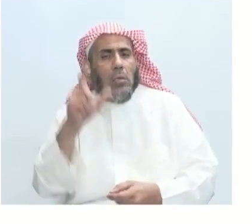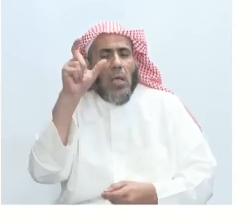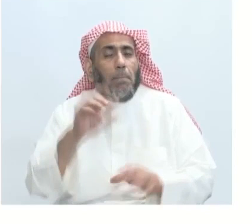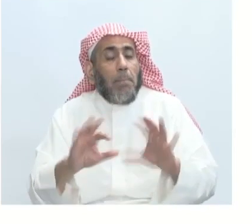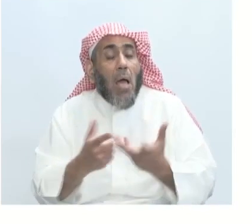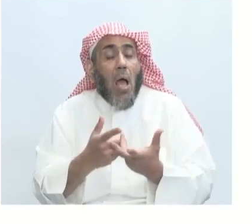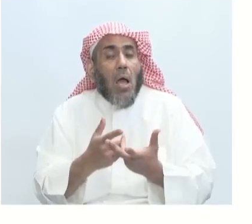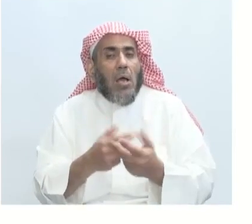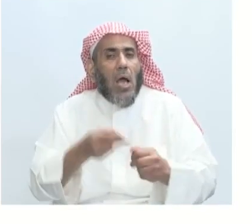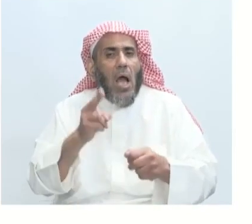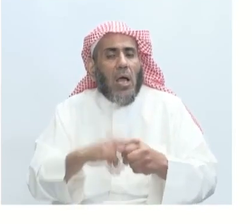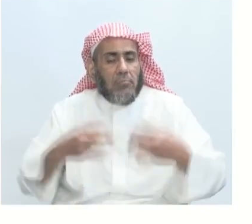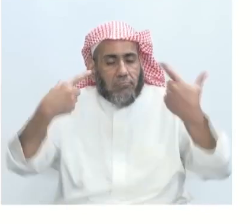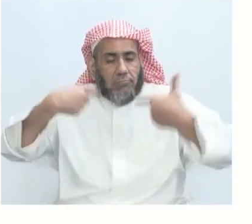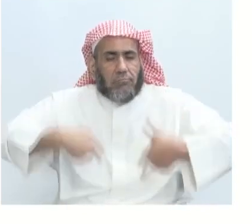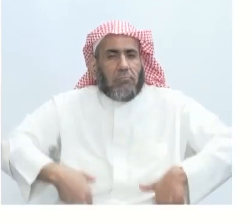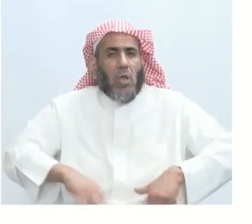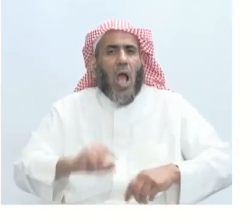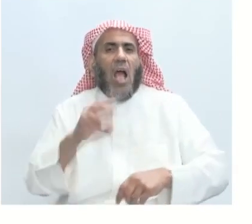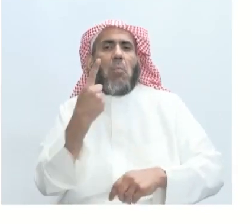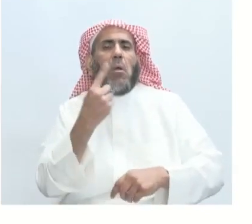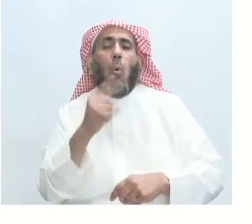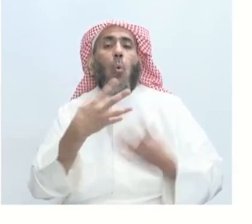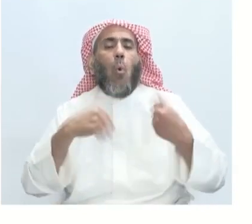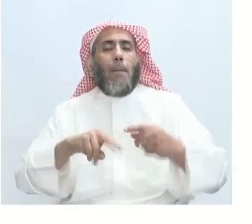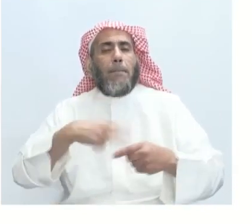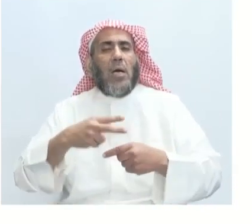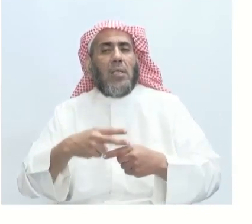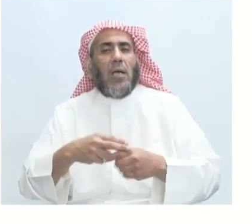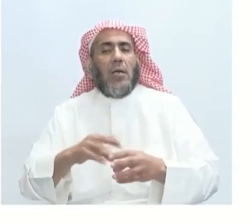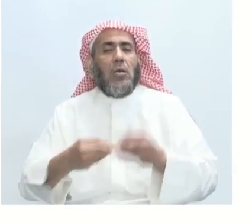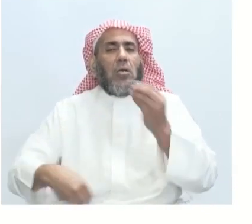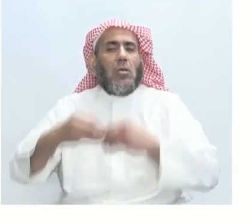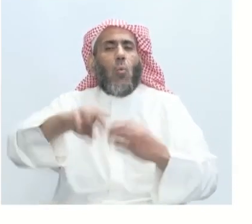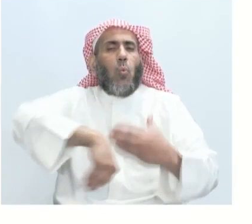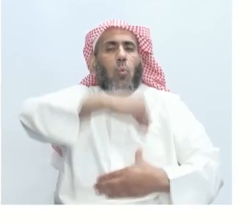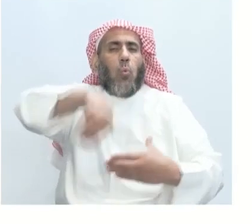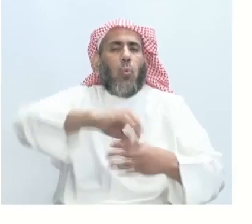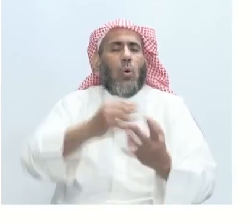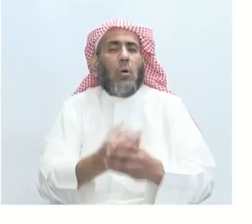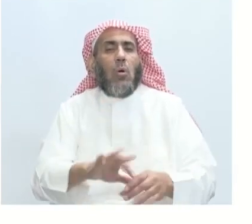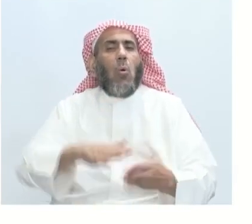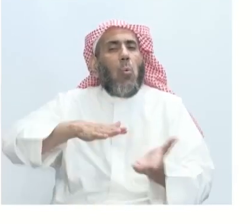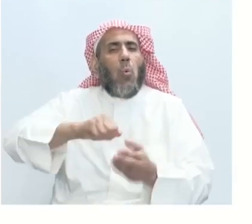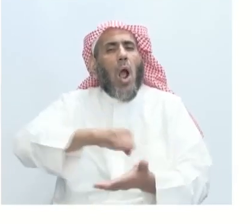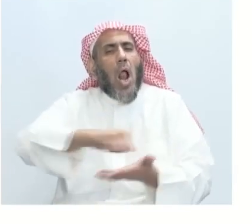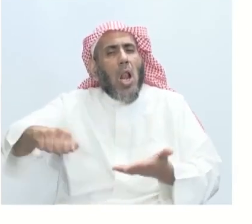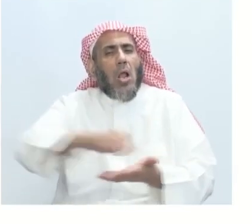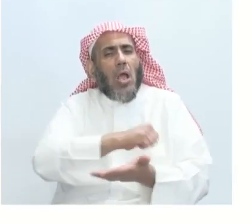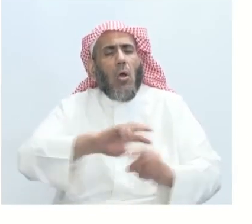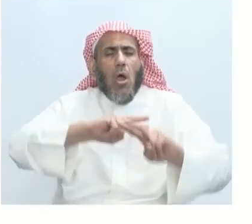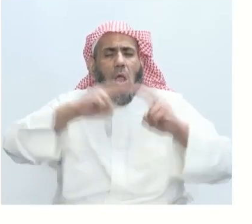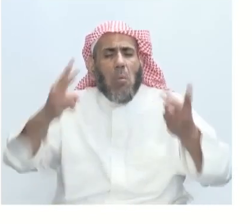ماذا ان يرتدي ملابسه اكثر من مره وبعدها تبدا عمليه الغسيل والكي لدرجه ان